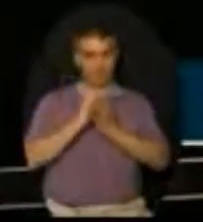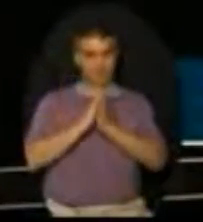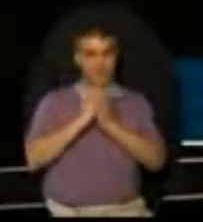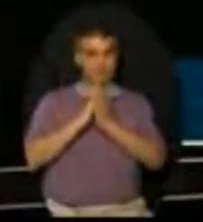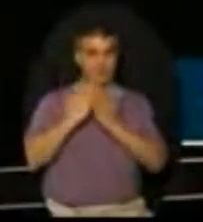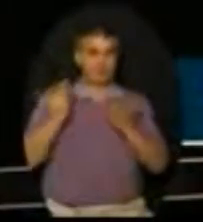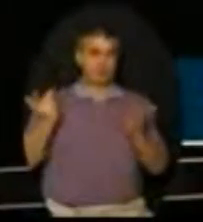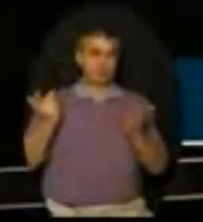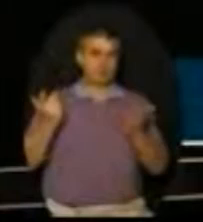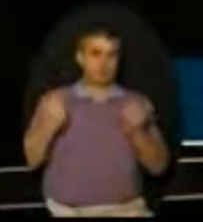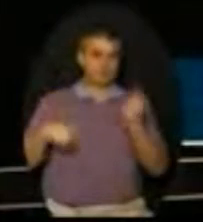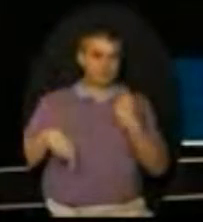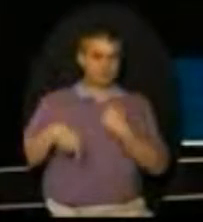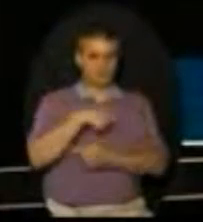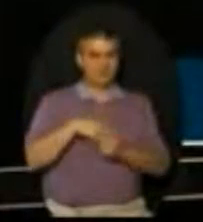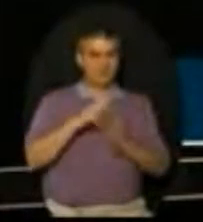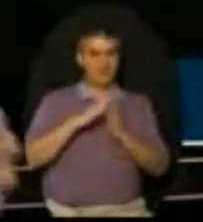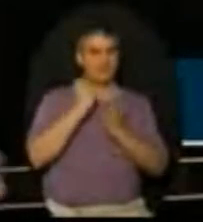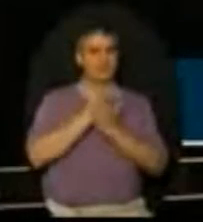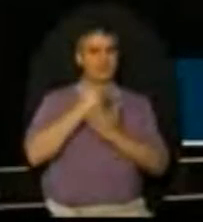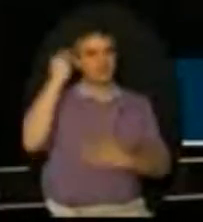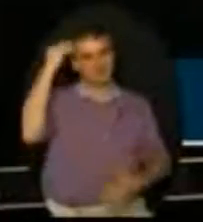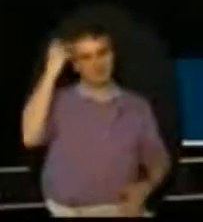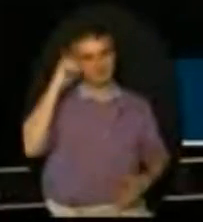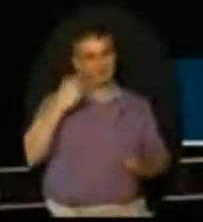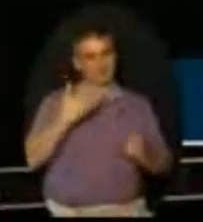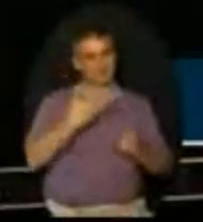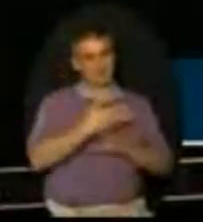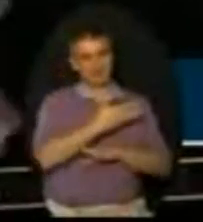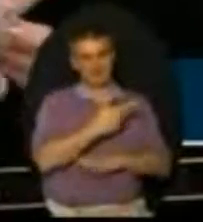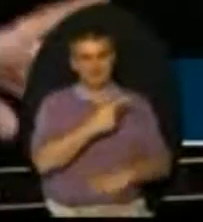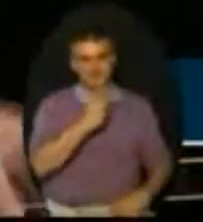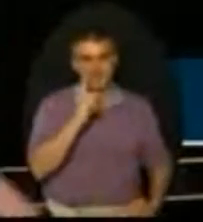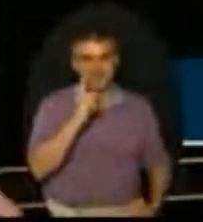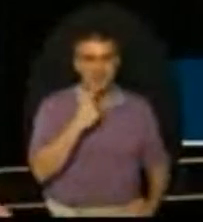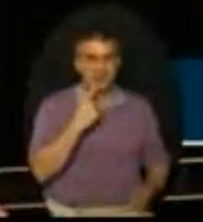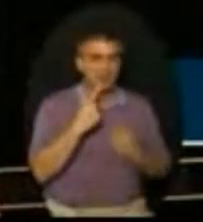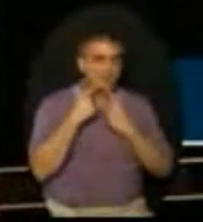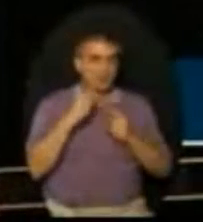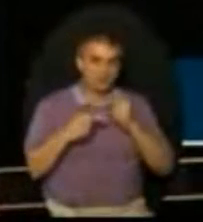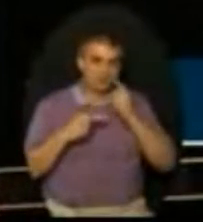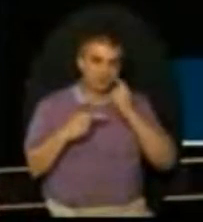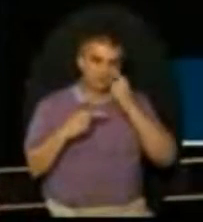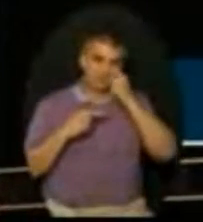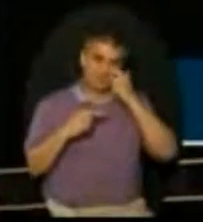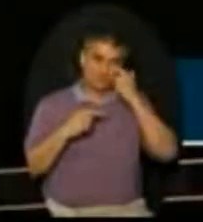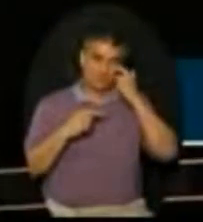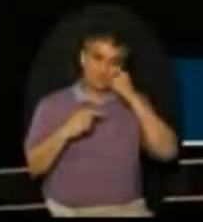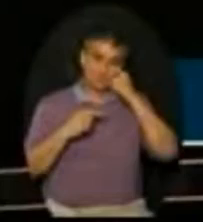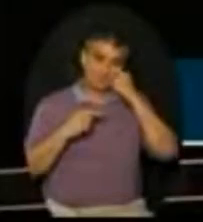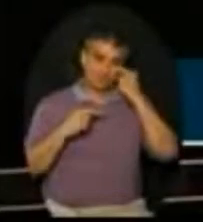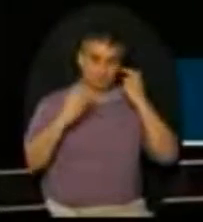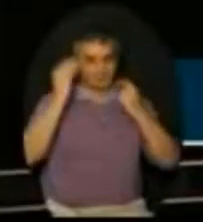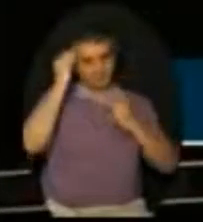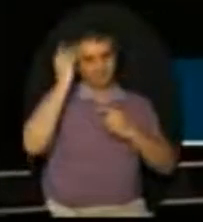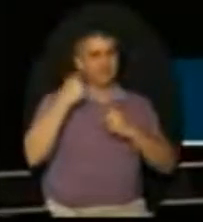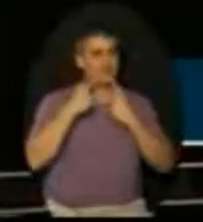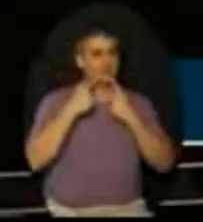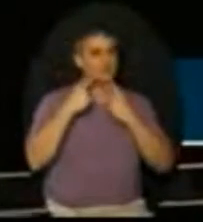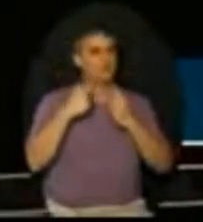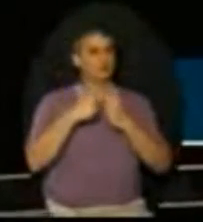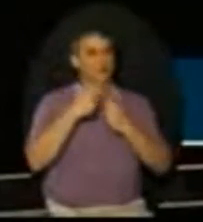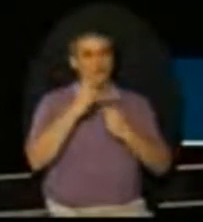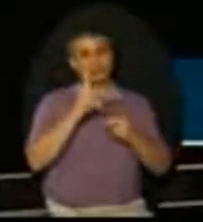איכשהו יוציאו דבר כזה. דרכון פלסטיני, כדי שיוכלו להיכנס. אבל חשוב גם, הדיון הזה, ברמה המהותית שלו, מזכיר קצת דיונים לגבי